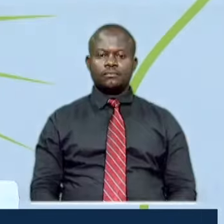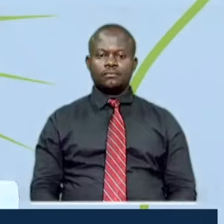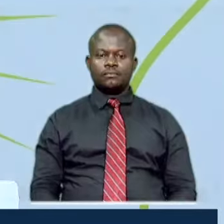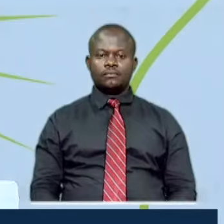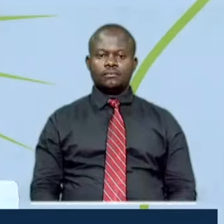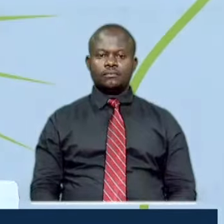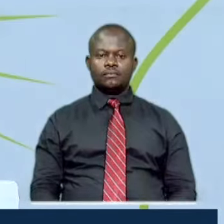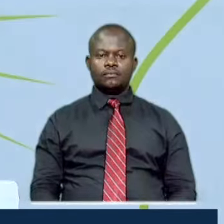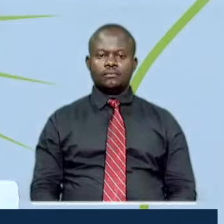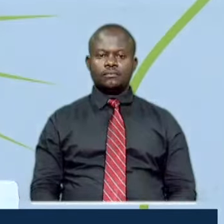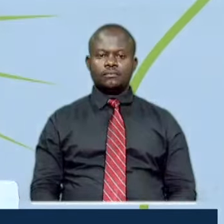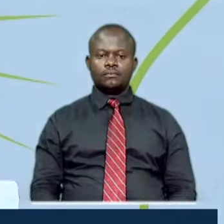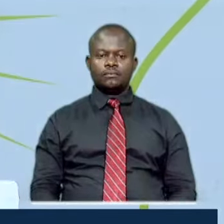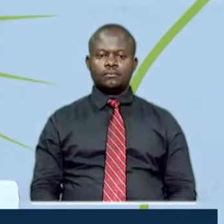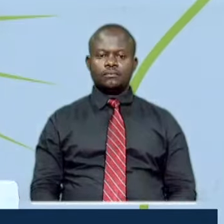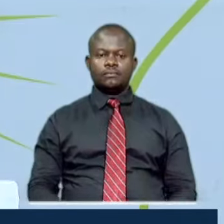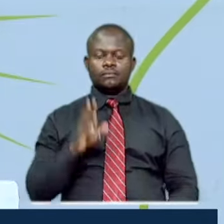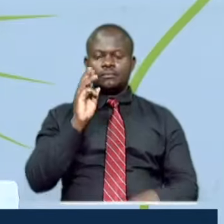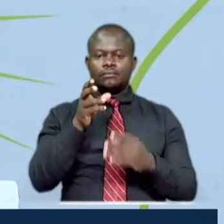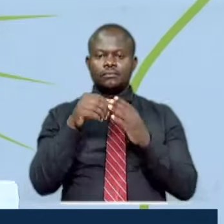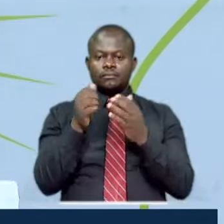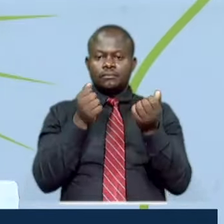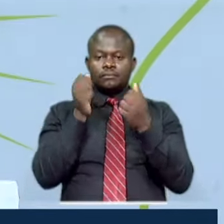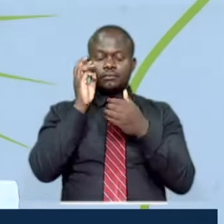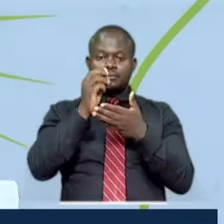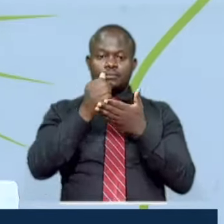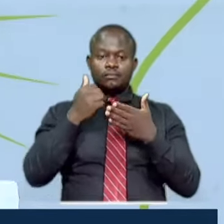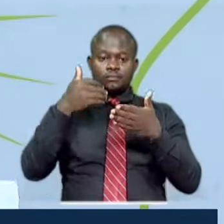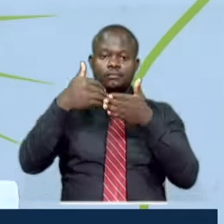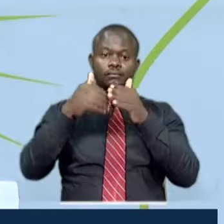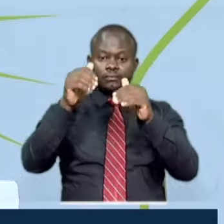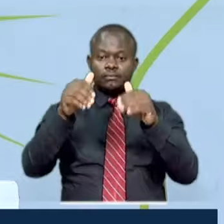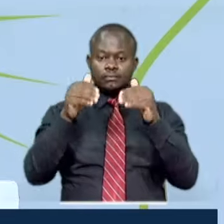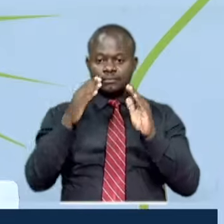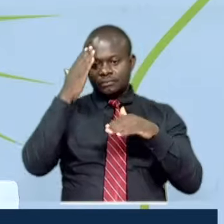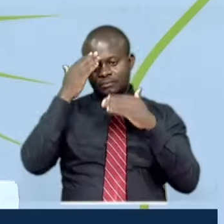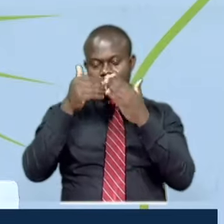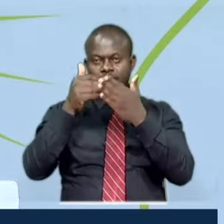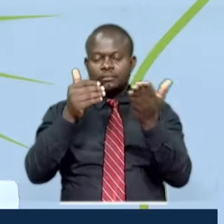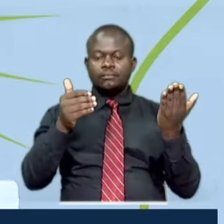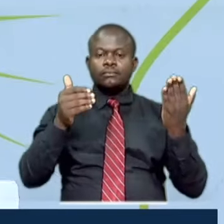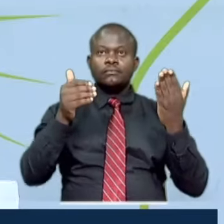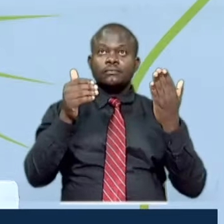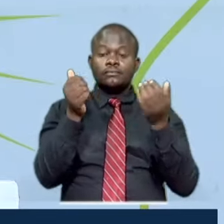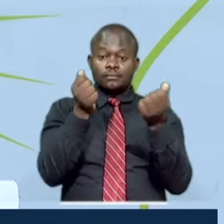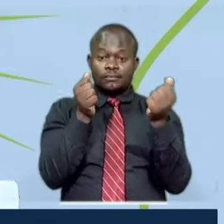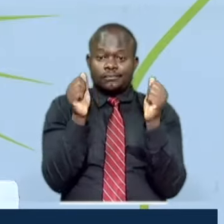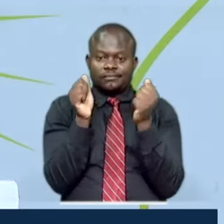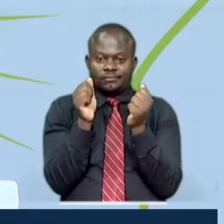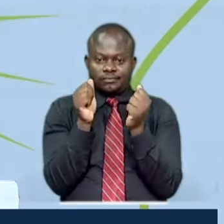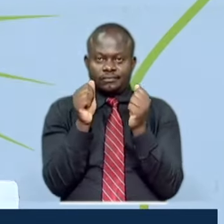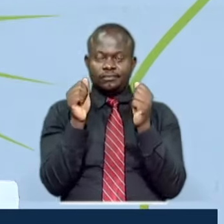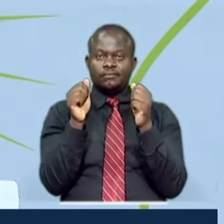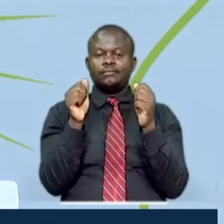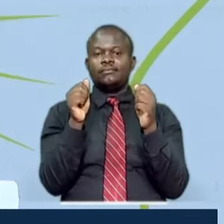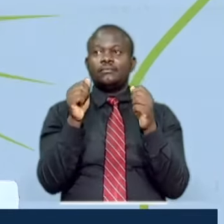the people. Bazaduha imodoka zizadufasha kwegera abahinzi, kuko izo modoka zizaba ari zikonjesha, zizagera kure mu